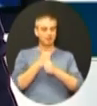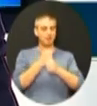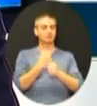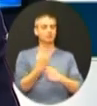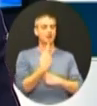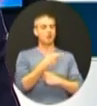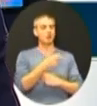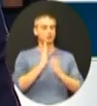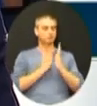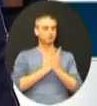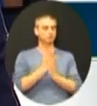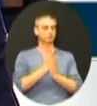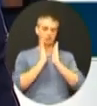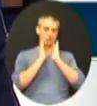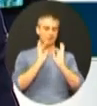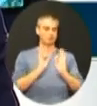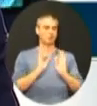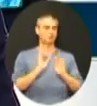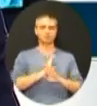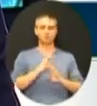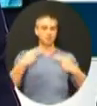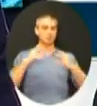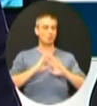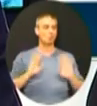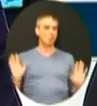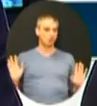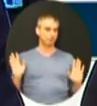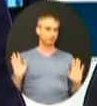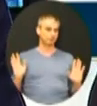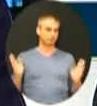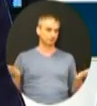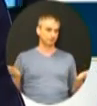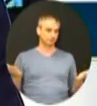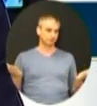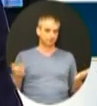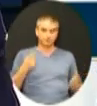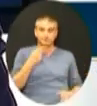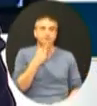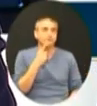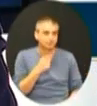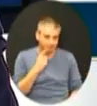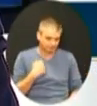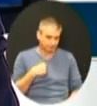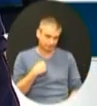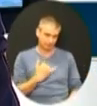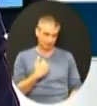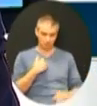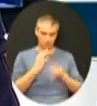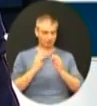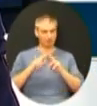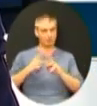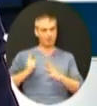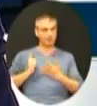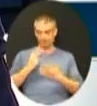לכוחו בנאמנות בהגינות ללא מורה א ובעצם זה אנחנו לפחות אני היום אורך דין בעולם